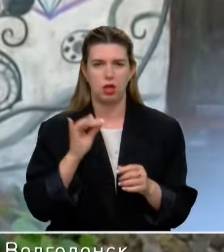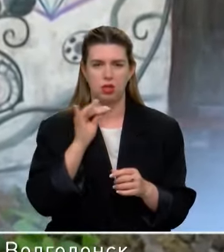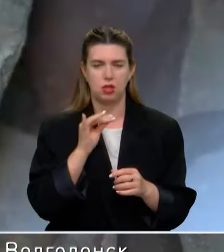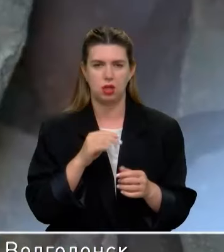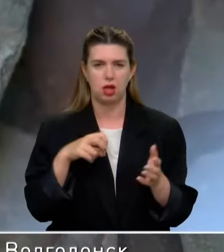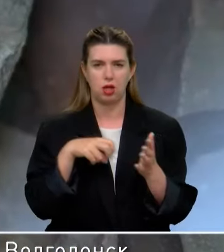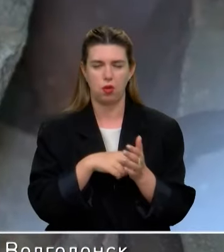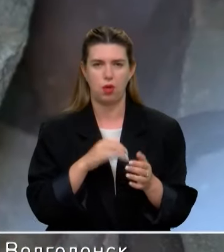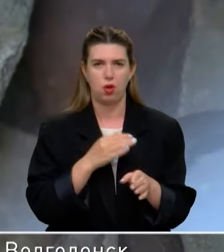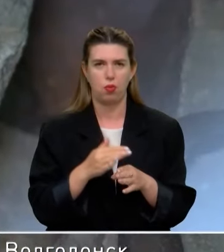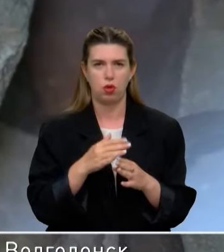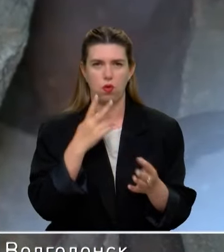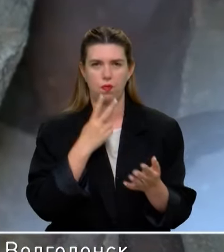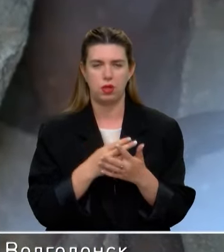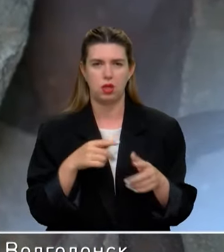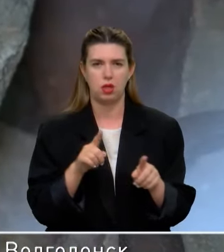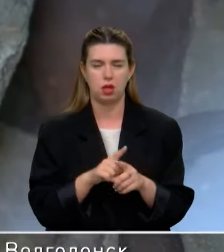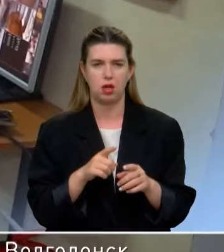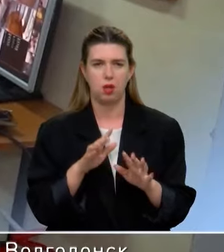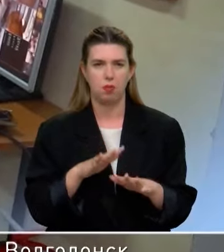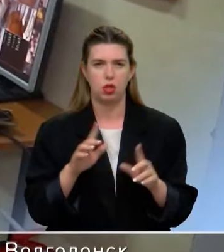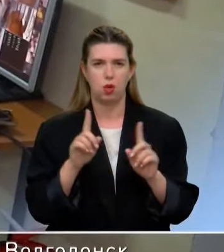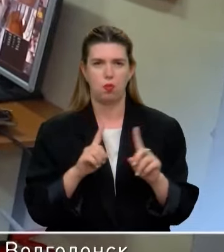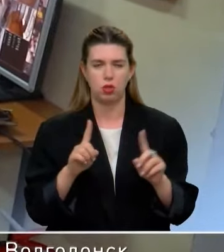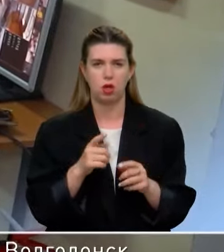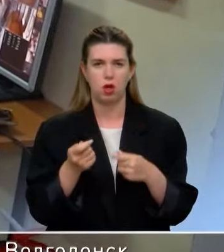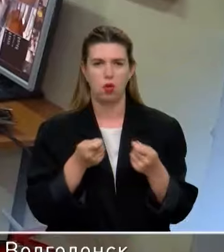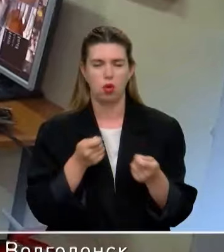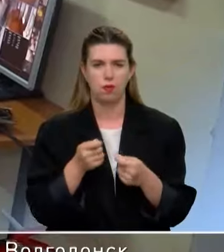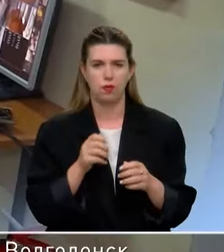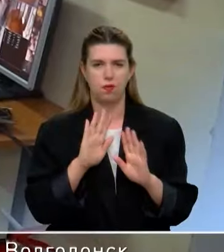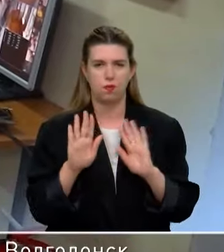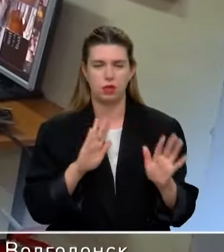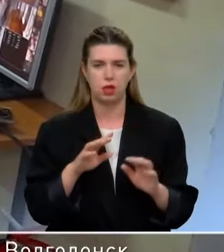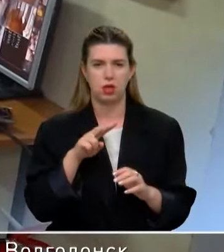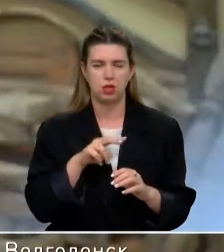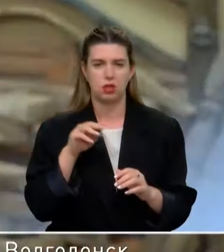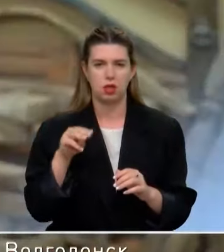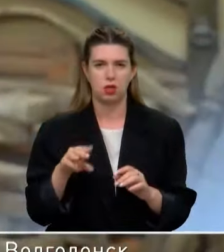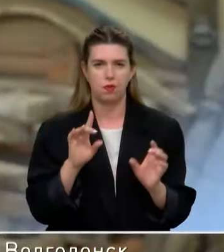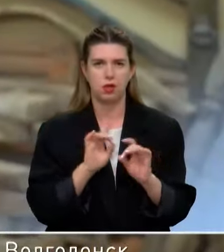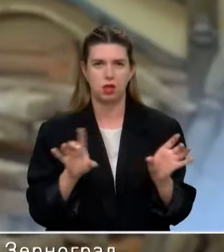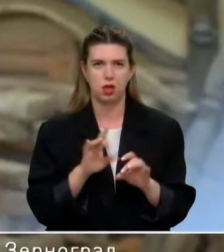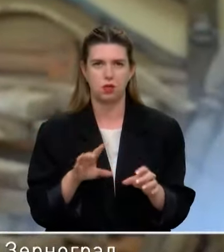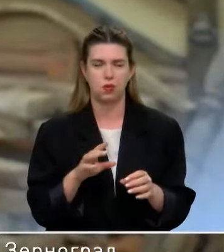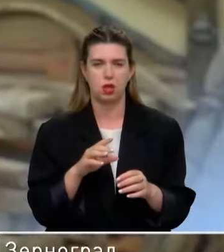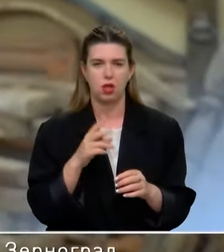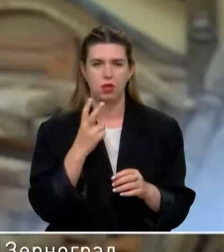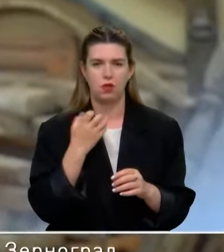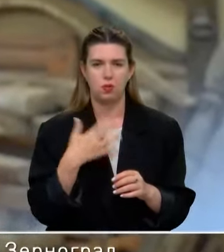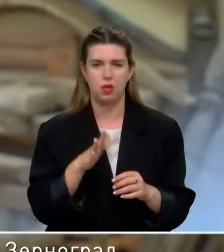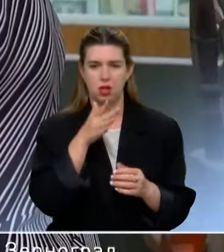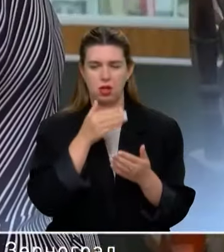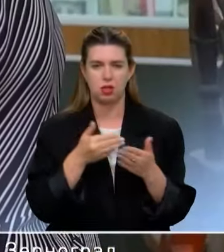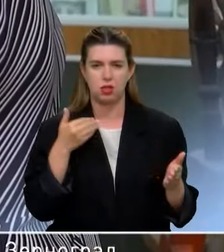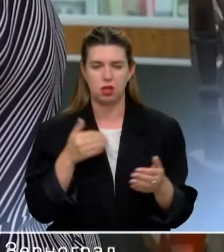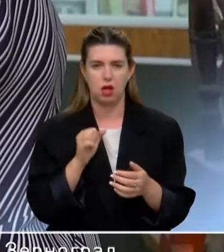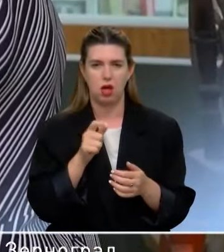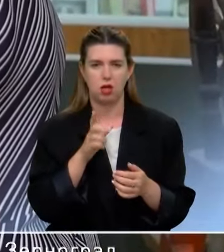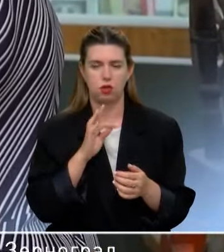клеймом А позже увидела такие же в местном музее руководитель экспозиции Лариса Тарасова рассказывает 250 лет назад в